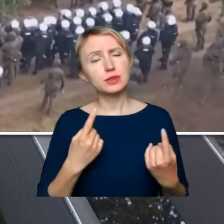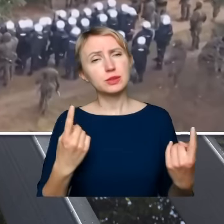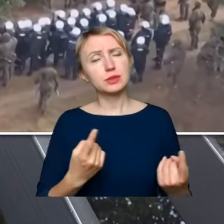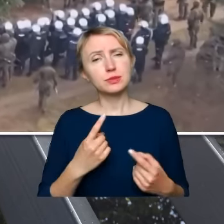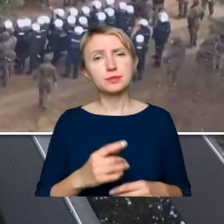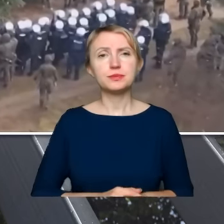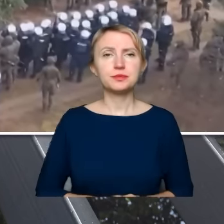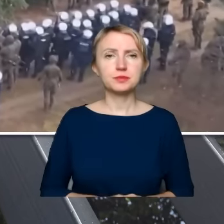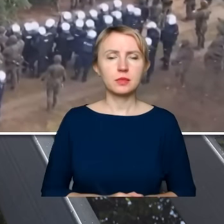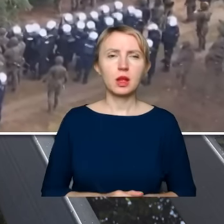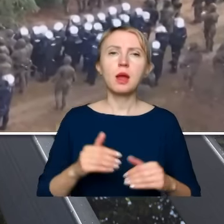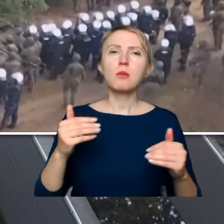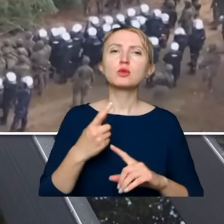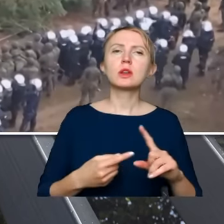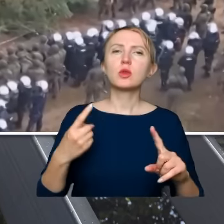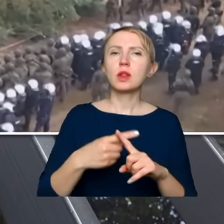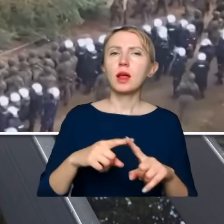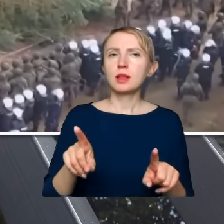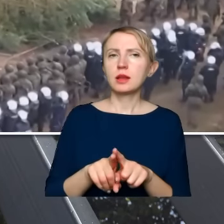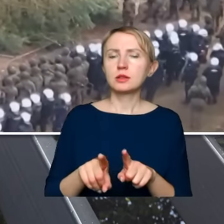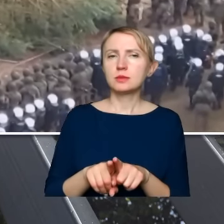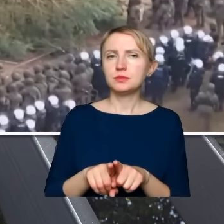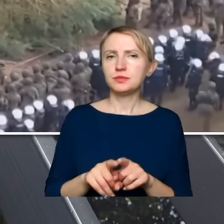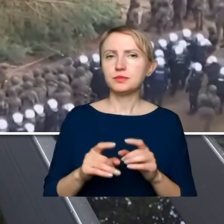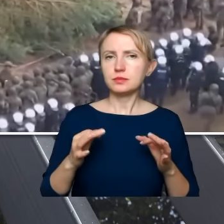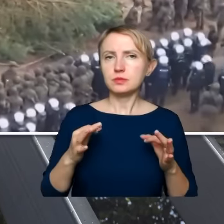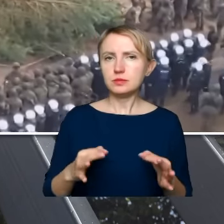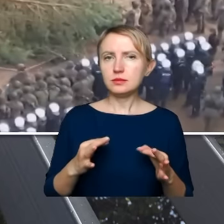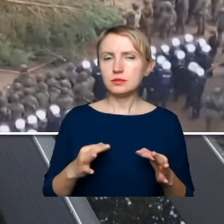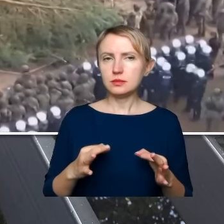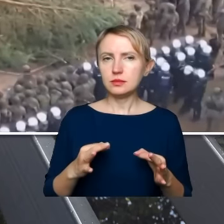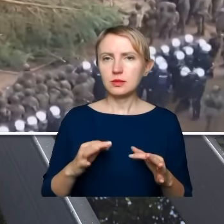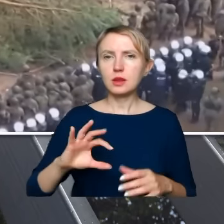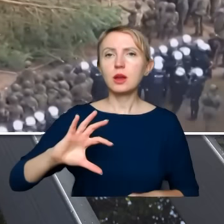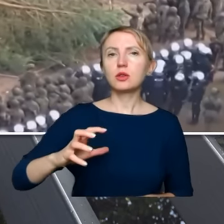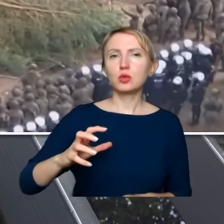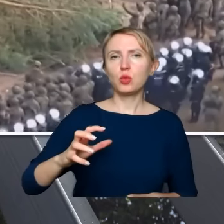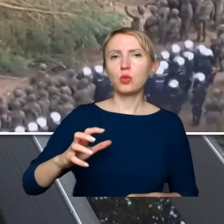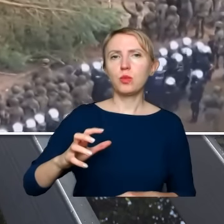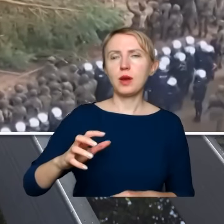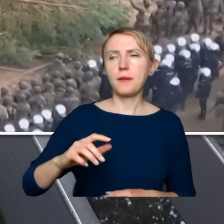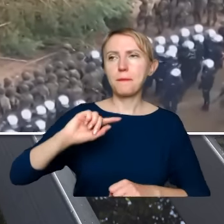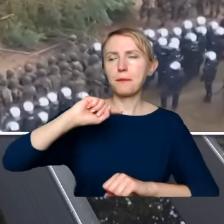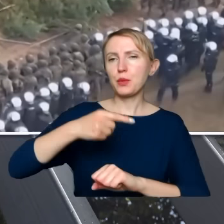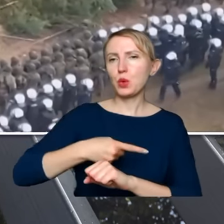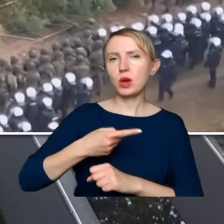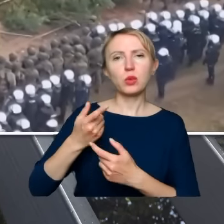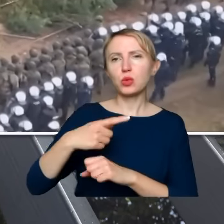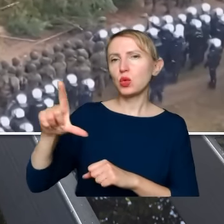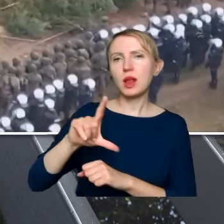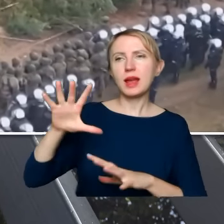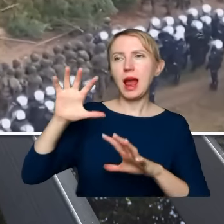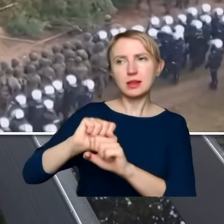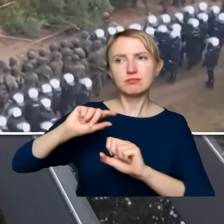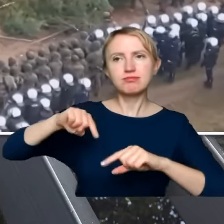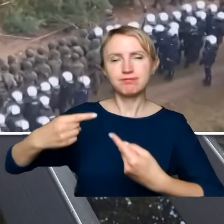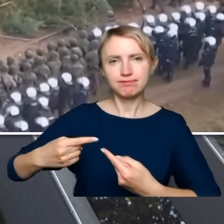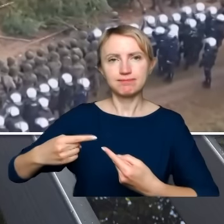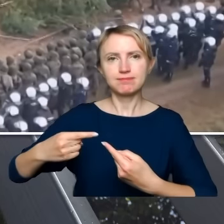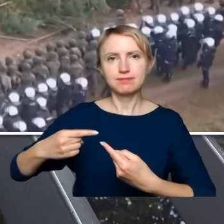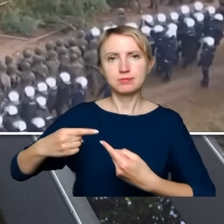Tutaj można dodać że w tej chwili ta grupa spiskowa w prokuraturze, która nielegalnie przejęła prokuraturę, próbuje